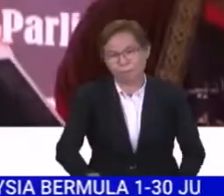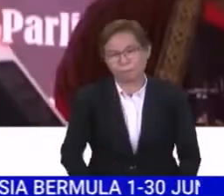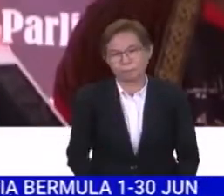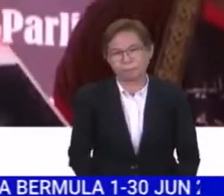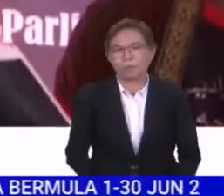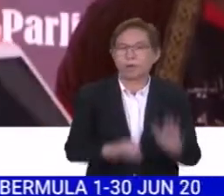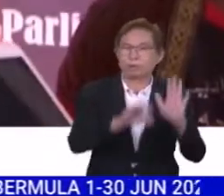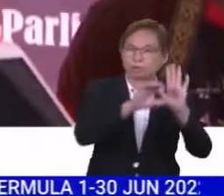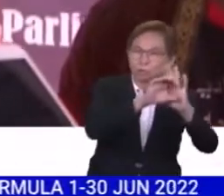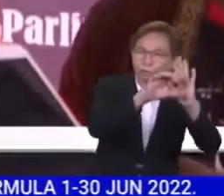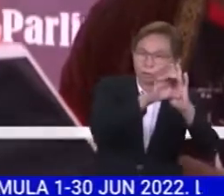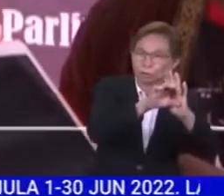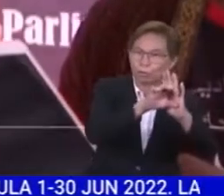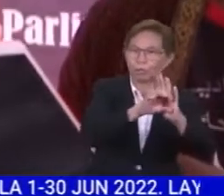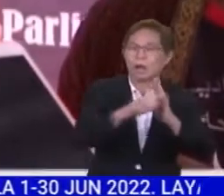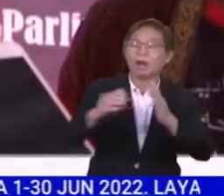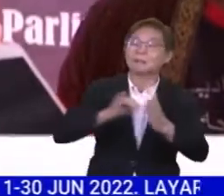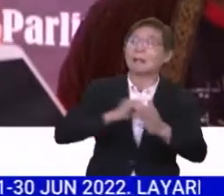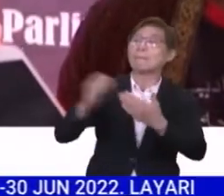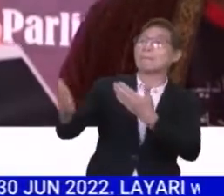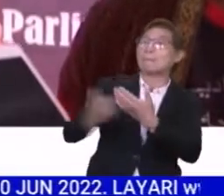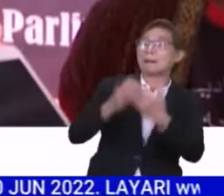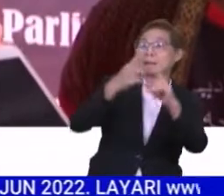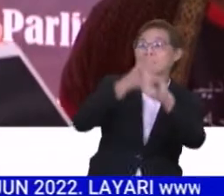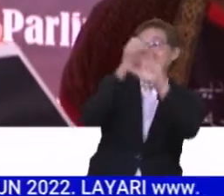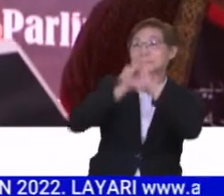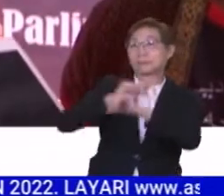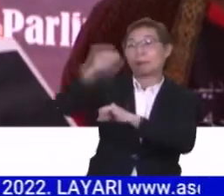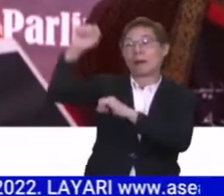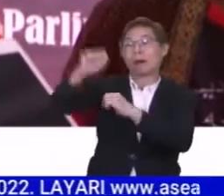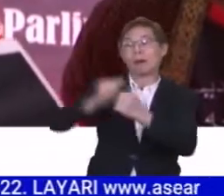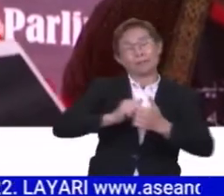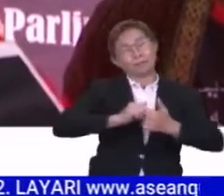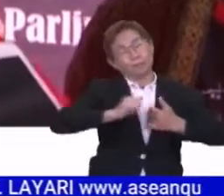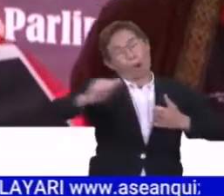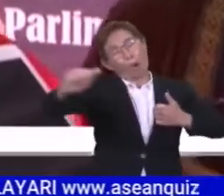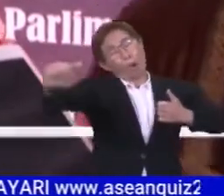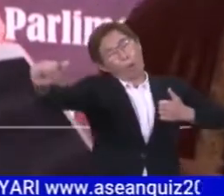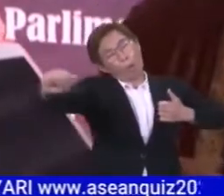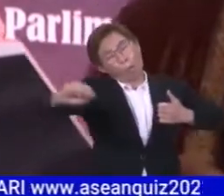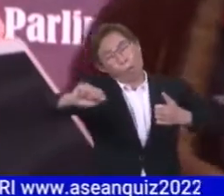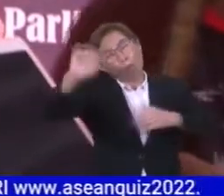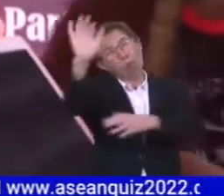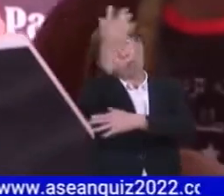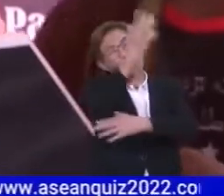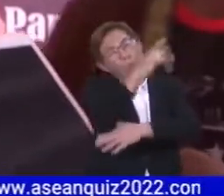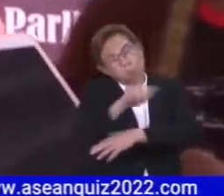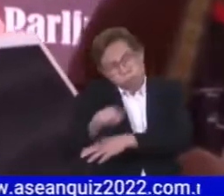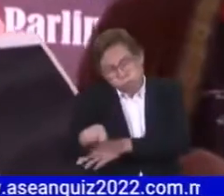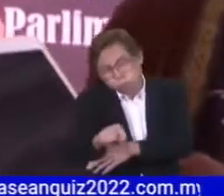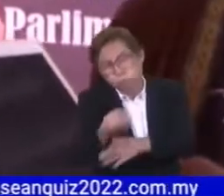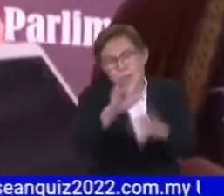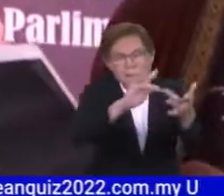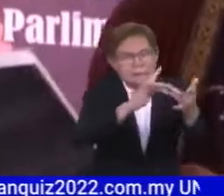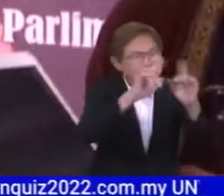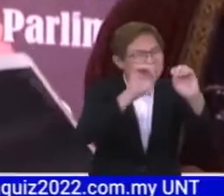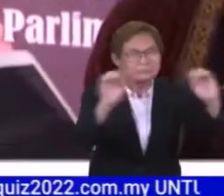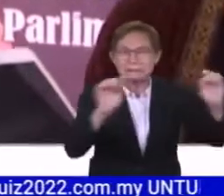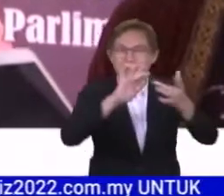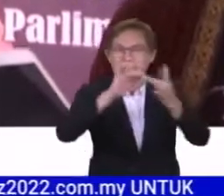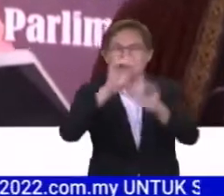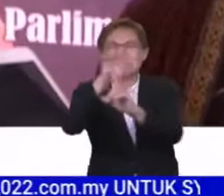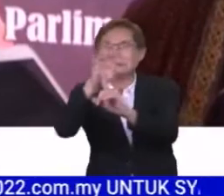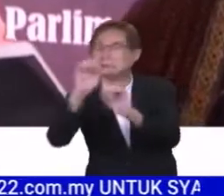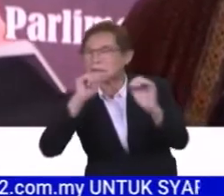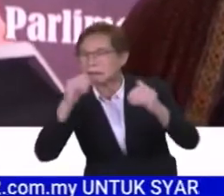Saya bagi contoh ya, saya baru balik dari Sabah ya. Di tempat-tempat yang jauh di pedalaman. Internet tak ada, perhubungan tak ada. Dia